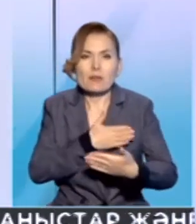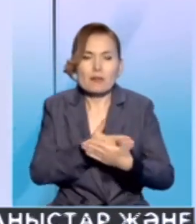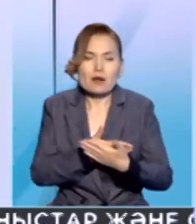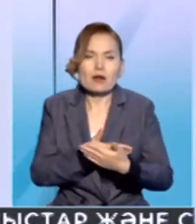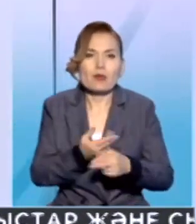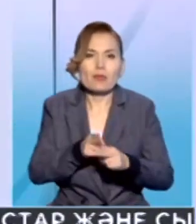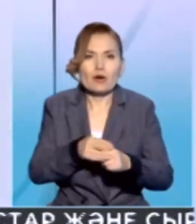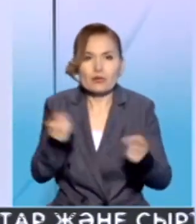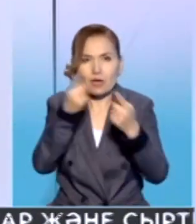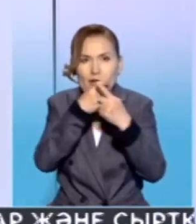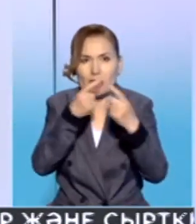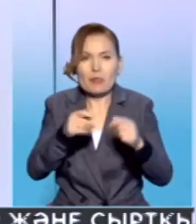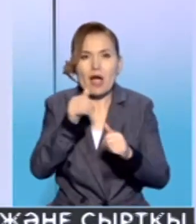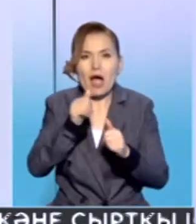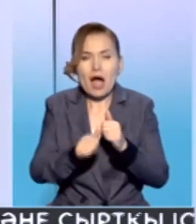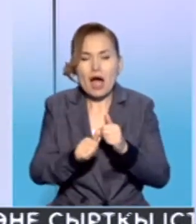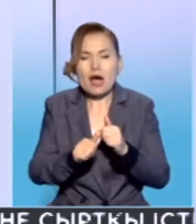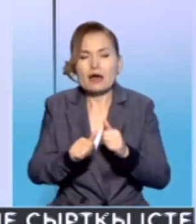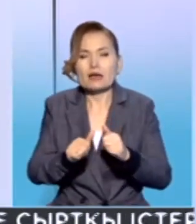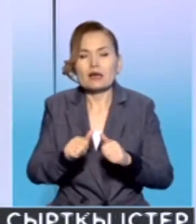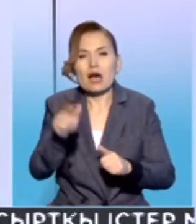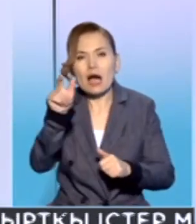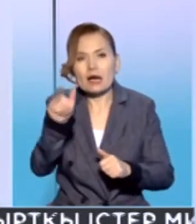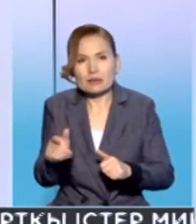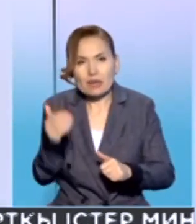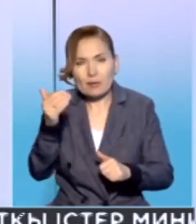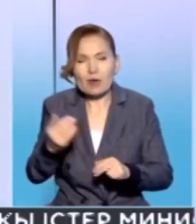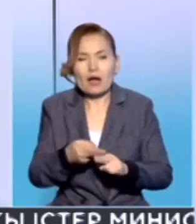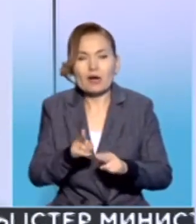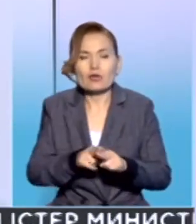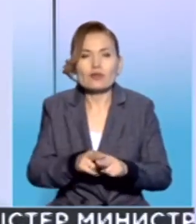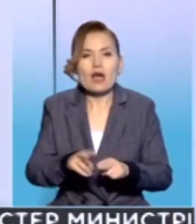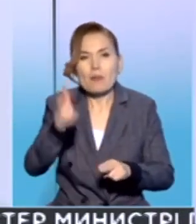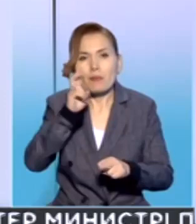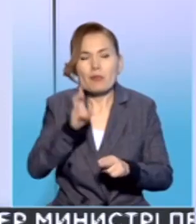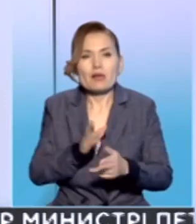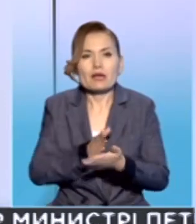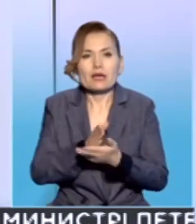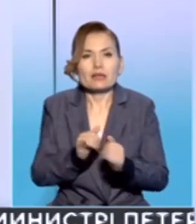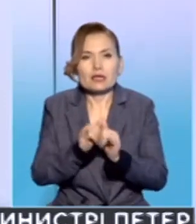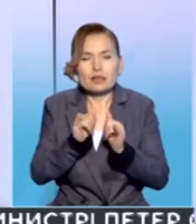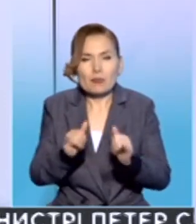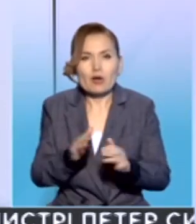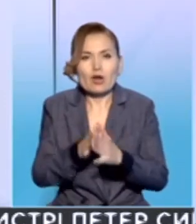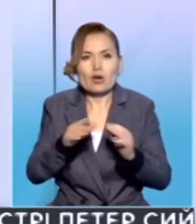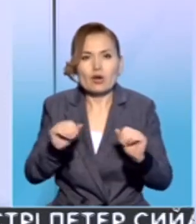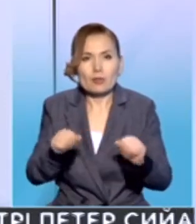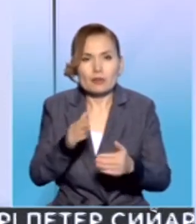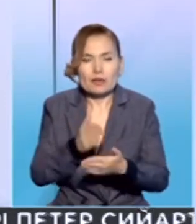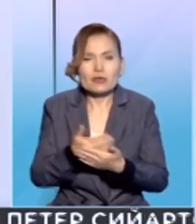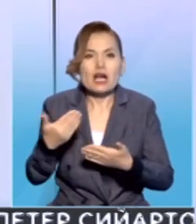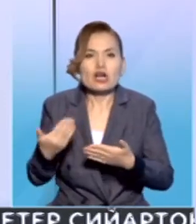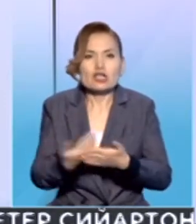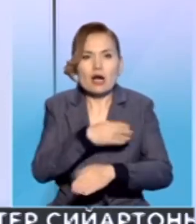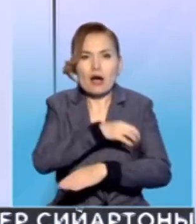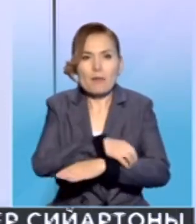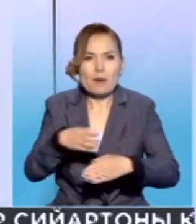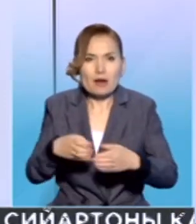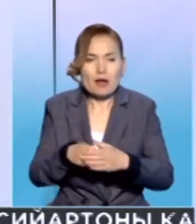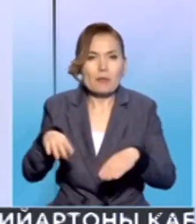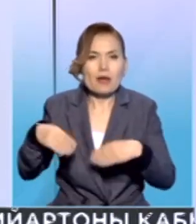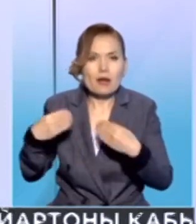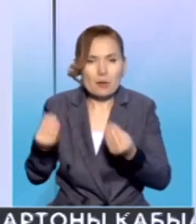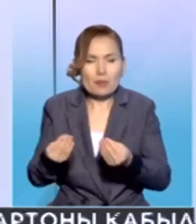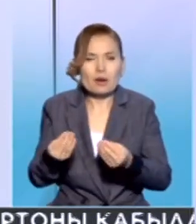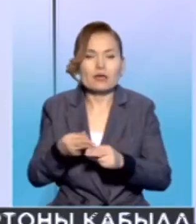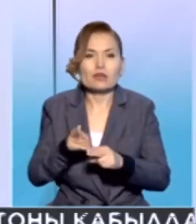әр тұрғынға мемлекеттің дамуына атсалысуға үлкен мүмкіндік береді. Әсіресе конституциялық реформа жүргізудегі жаңа партияларға берілетін